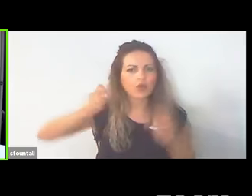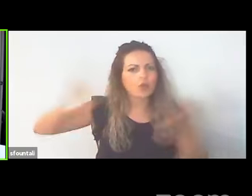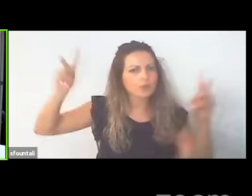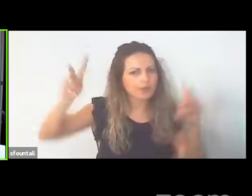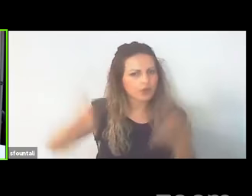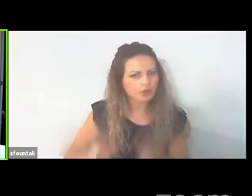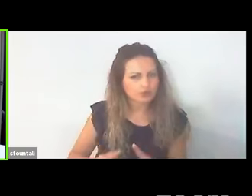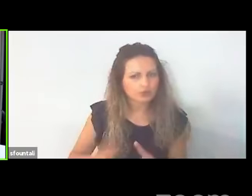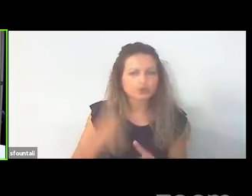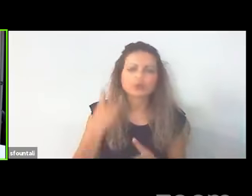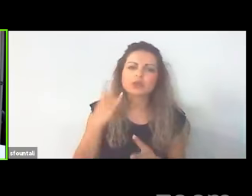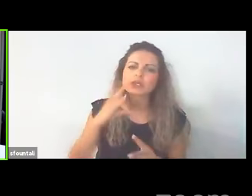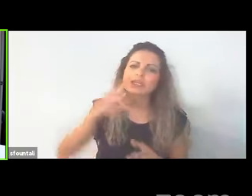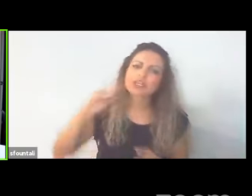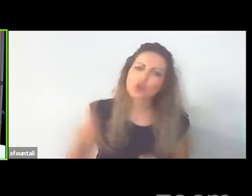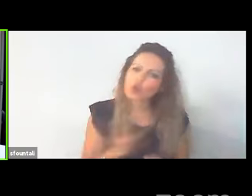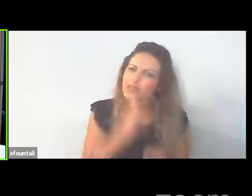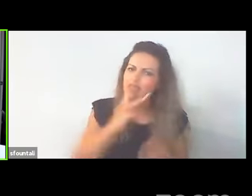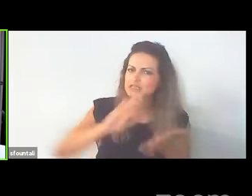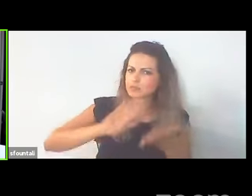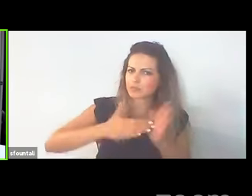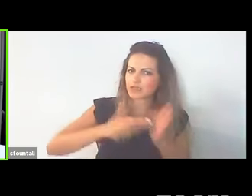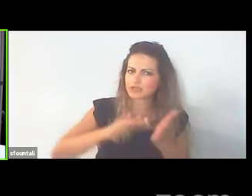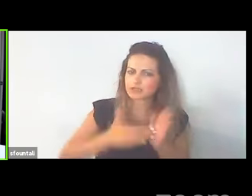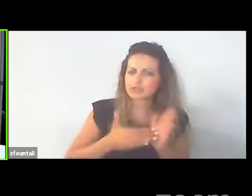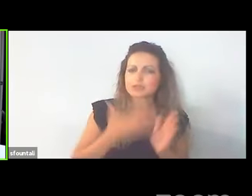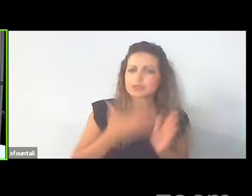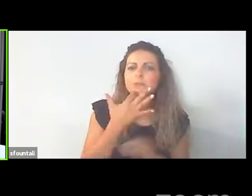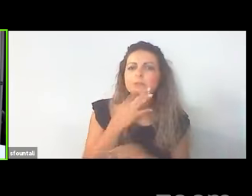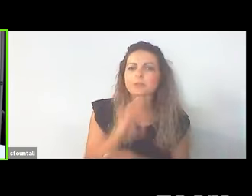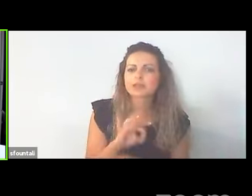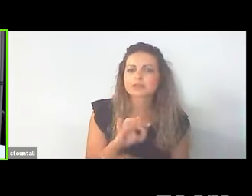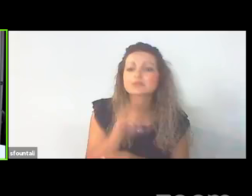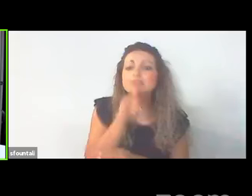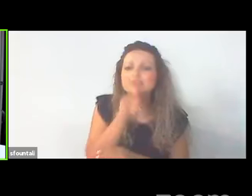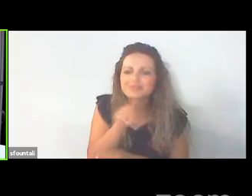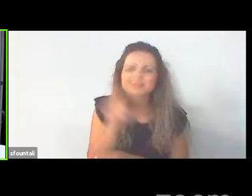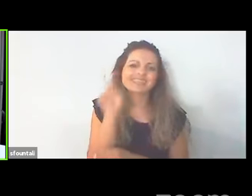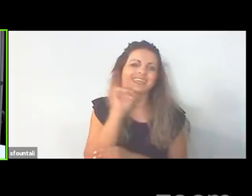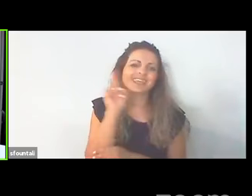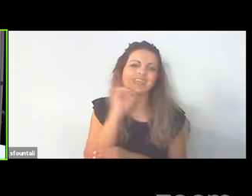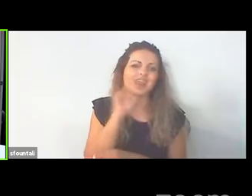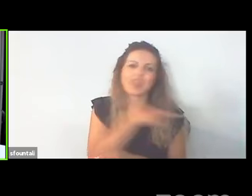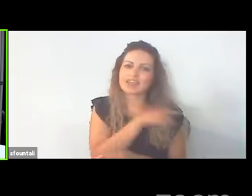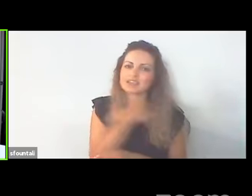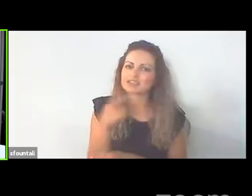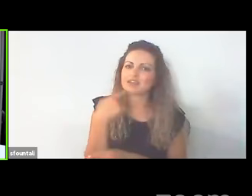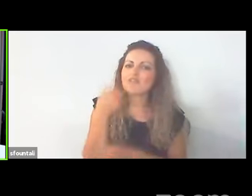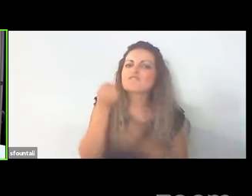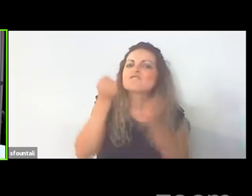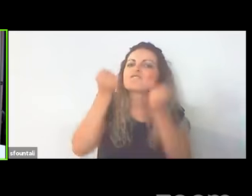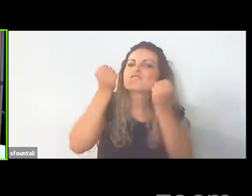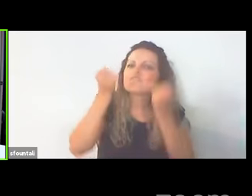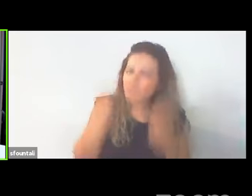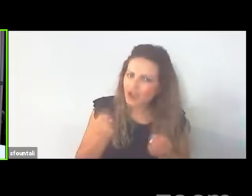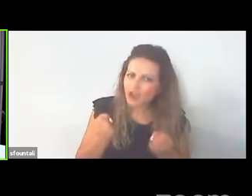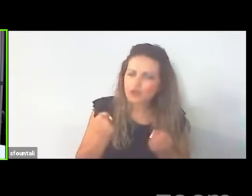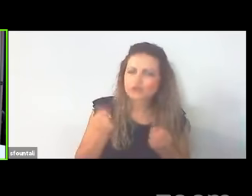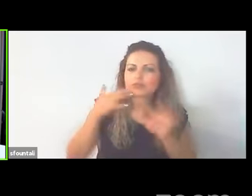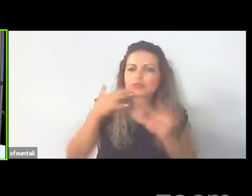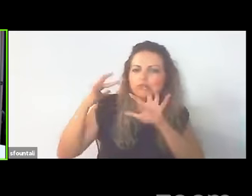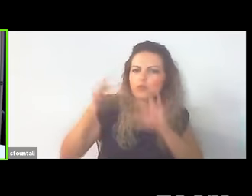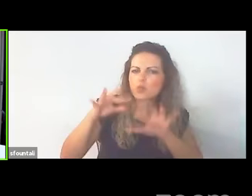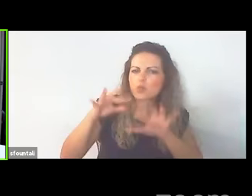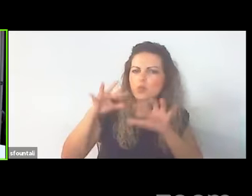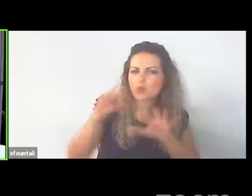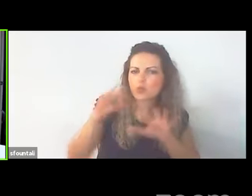κοινωνικών υπηρεσιών, που μετακυλίουν το βάρος στις ίδιες τις γυναίκες, έτσι όπως είναι ο καταμετρησμός των ρόλων στις κοινωνίες μας, ώστε να